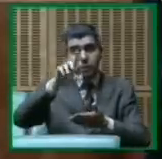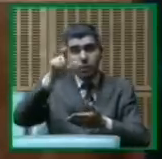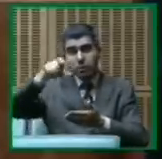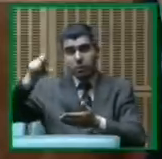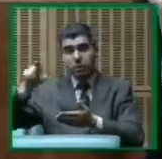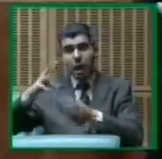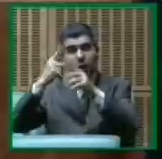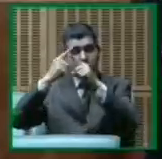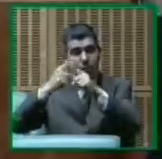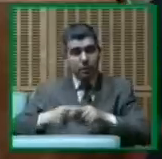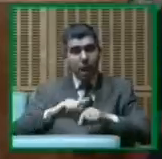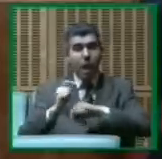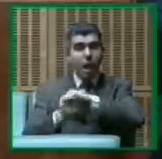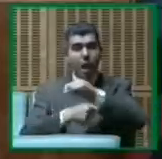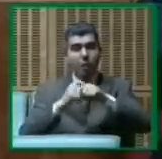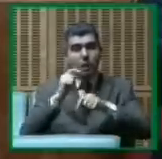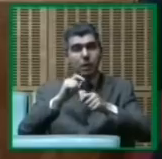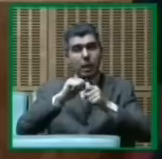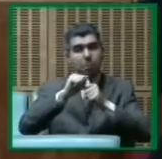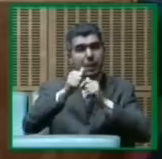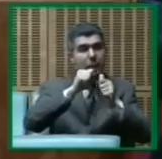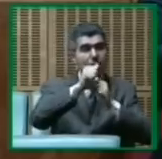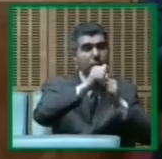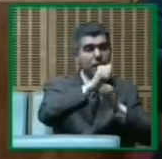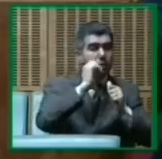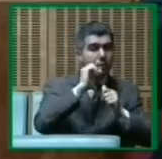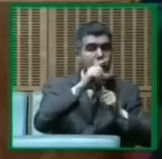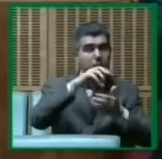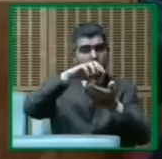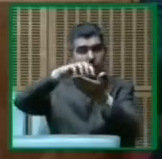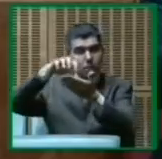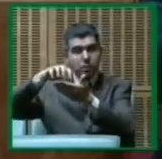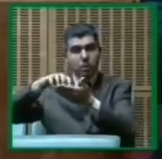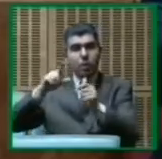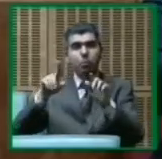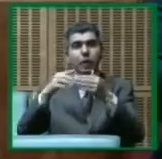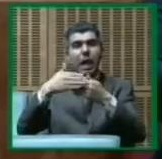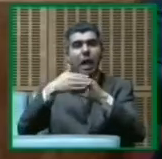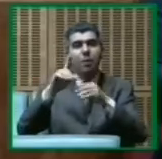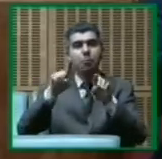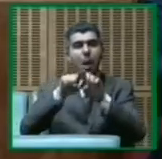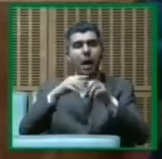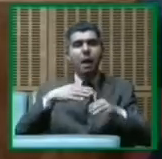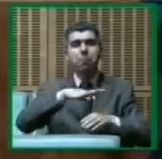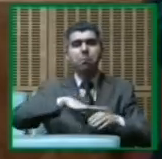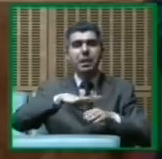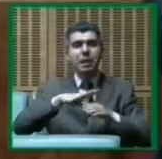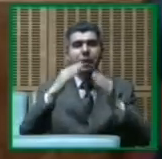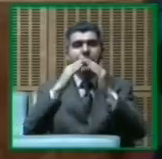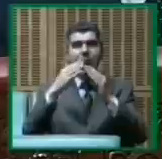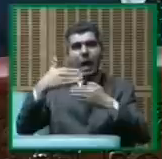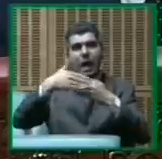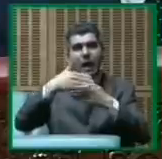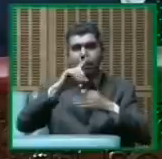كنعرفوا العلم القروي ديالنا كيتميز بواحد النوع ديال التشتت ديال الدواوير والمداشر، مما يخلق معه صعوبه في كيفيه